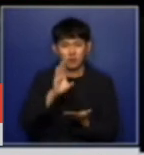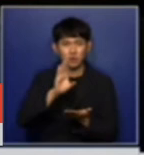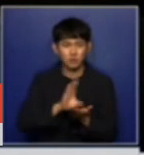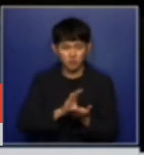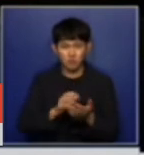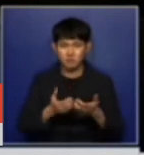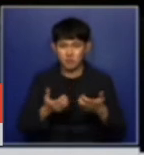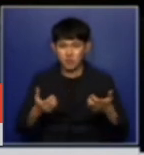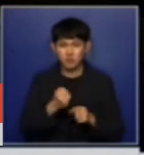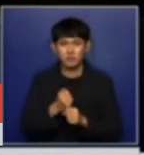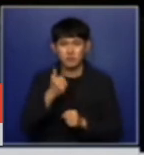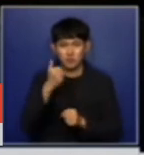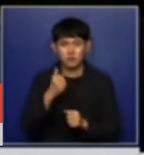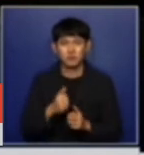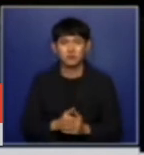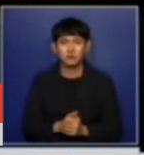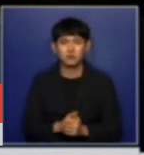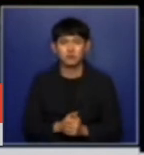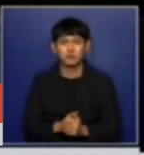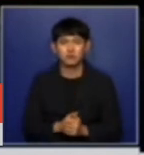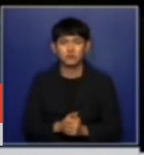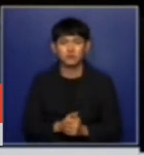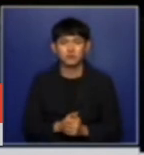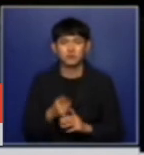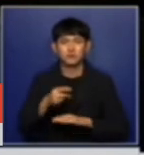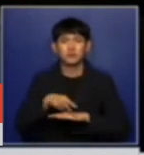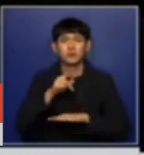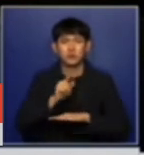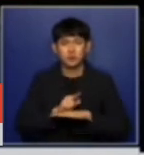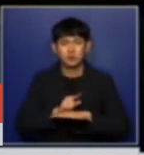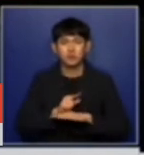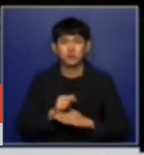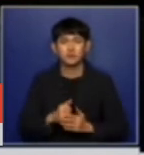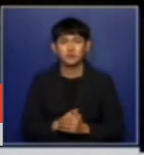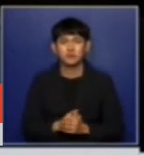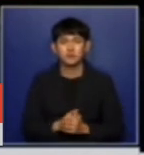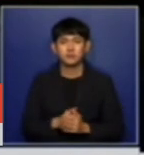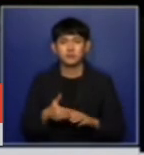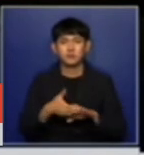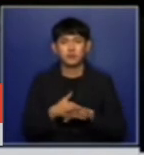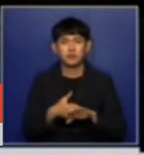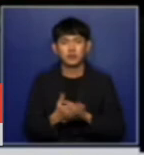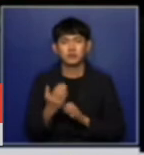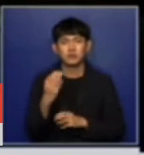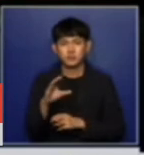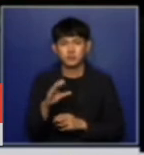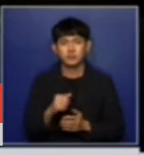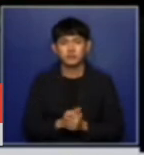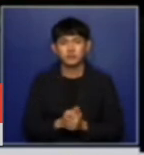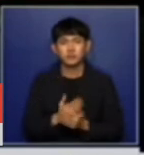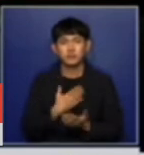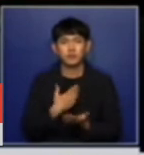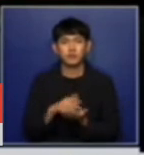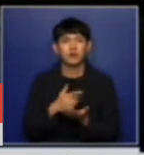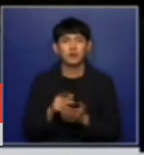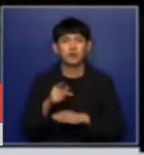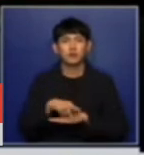ได้ท่านประธานครับขอสไลด์ต่อไปครับที่ผมจะได้กราบเรียนท่านประธ